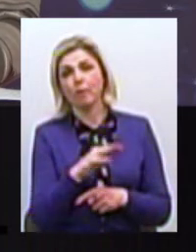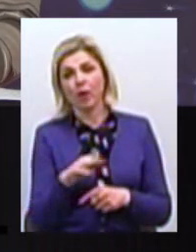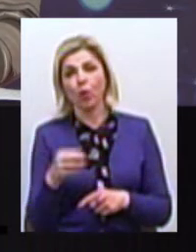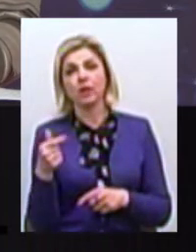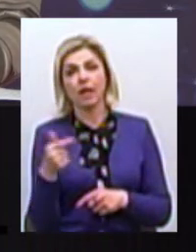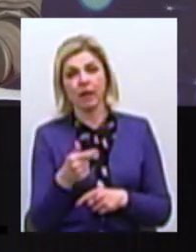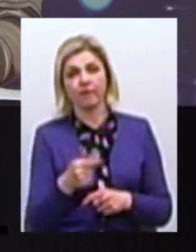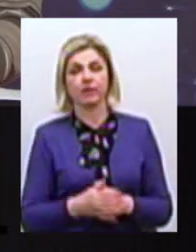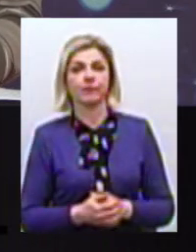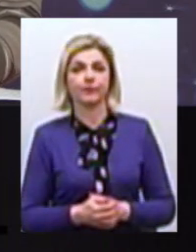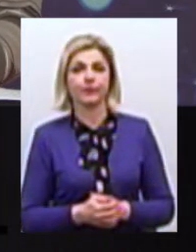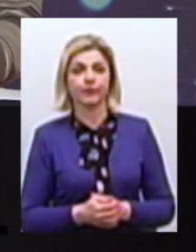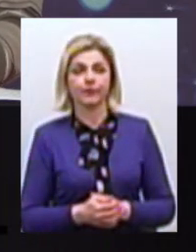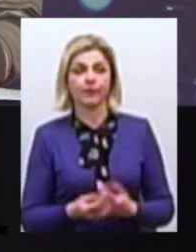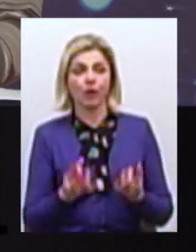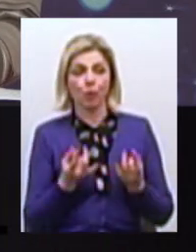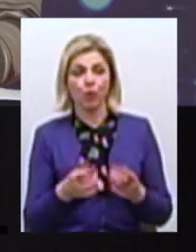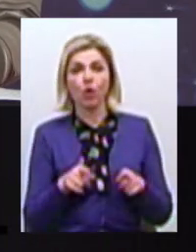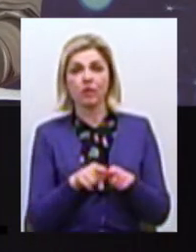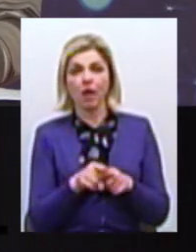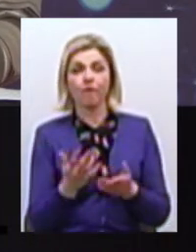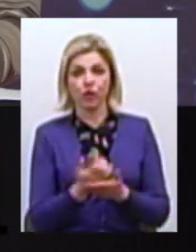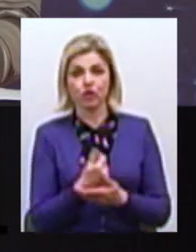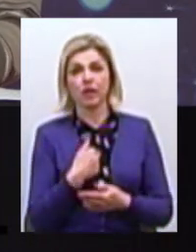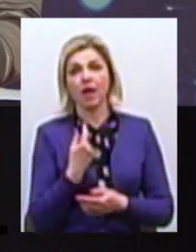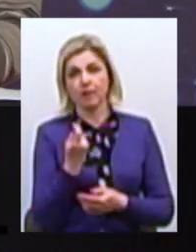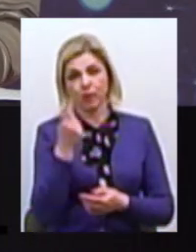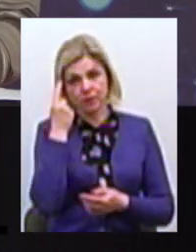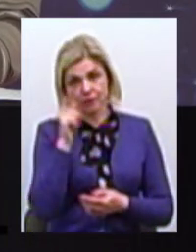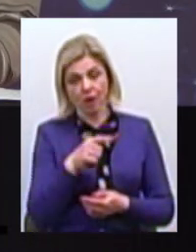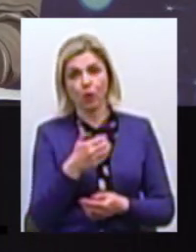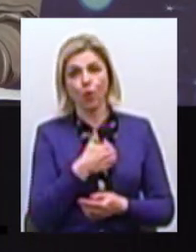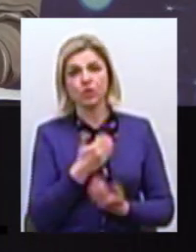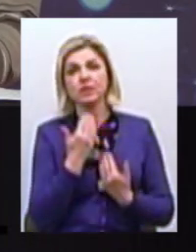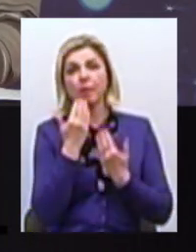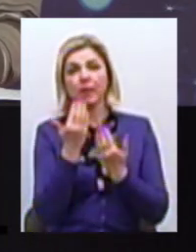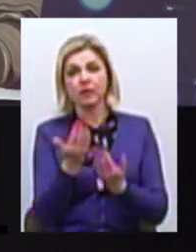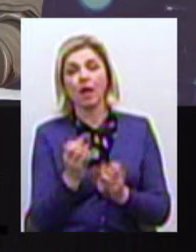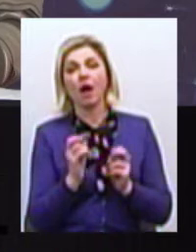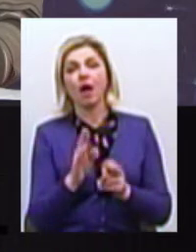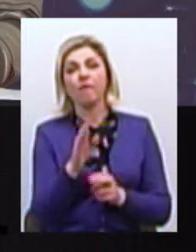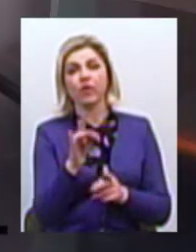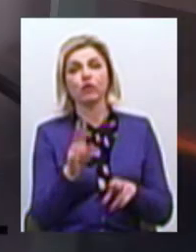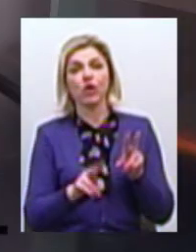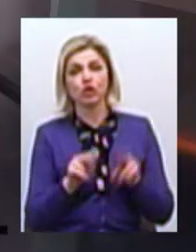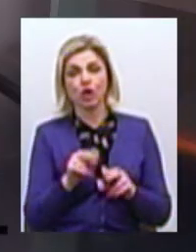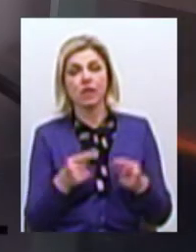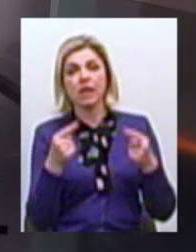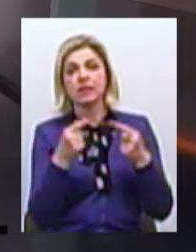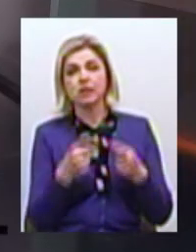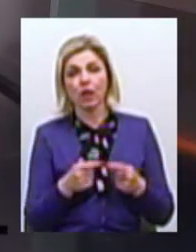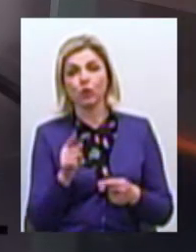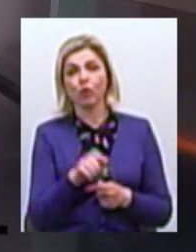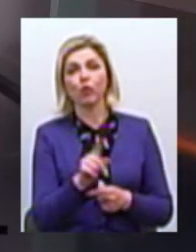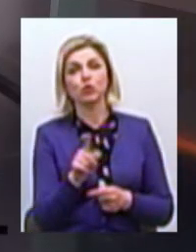гривень. Просто так вийшло, що я це трошки знаю, і хотілося запитати, як ви вважаєте, згідно того, що